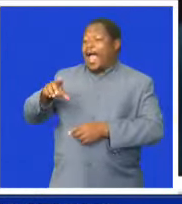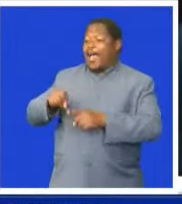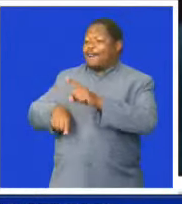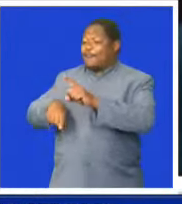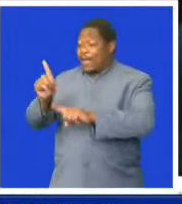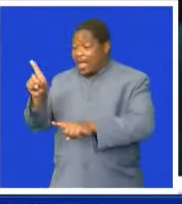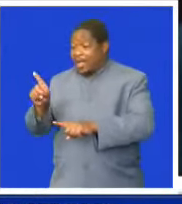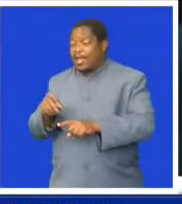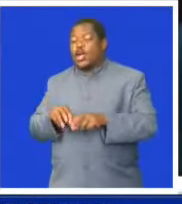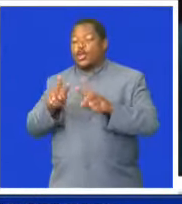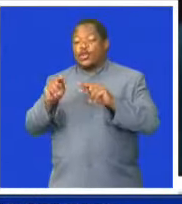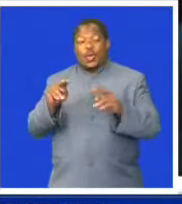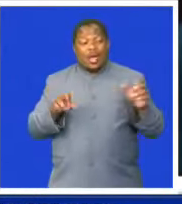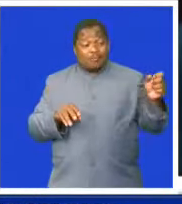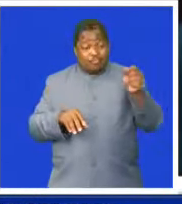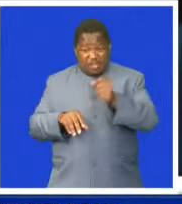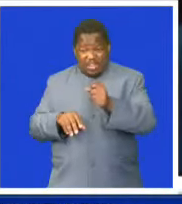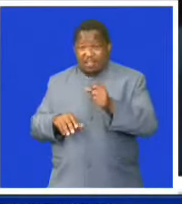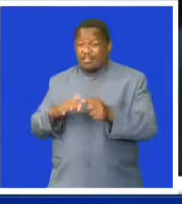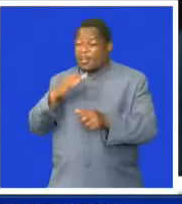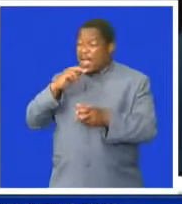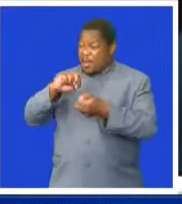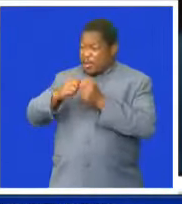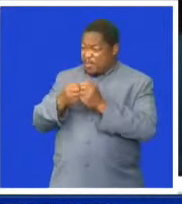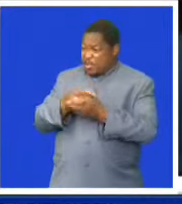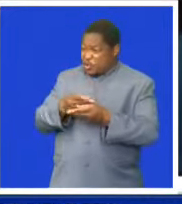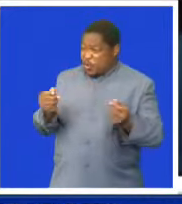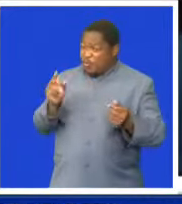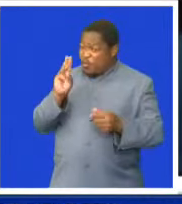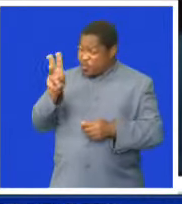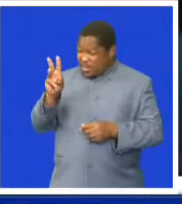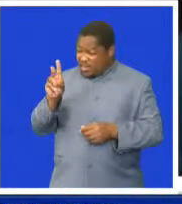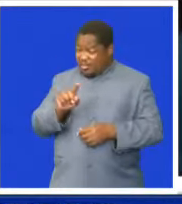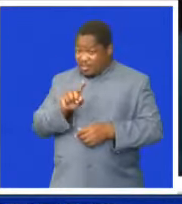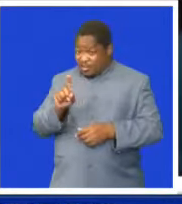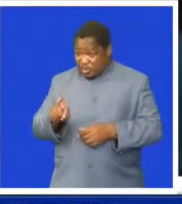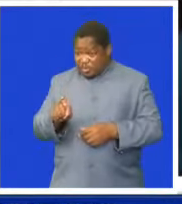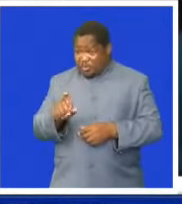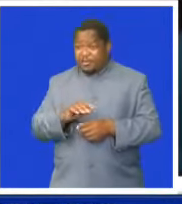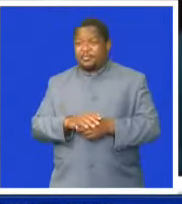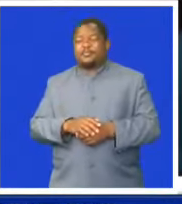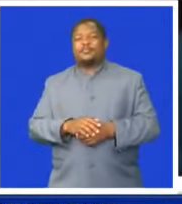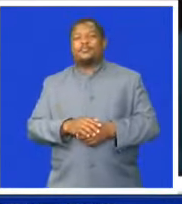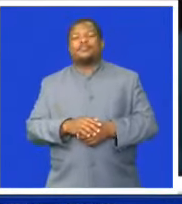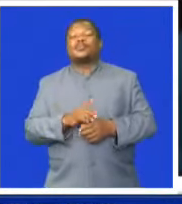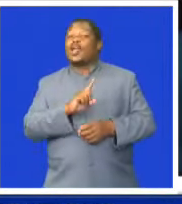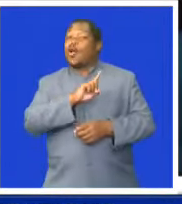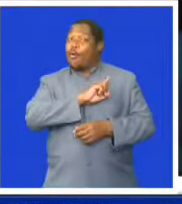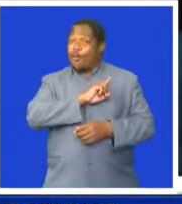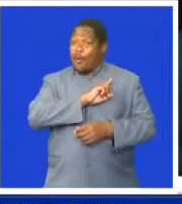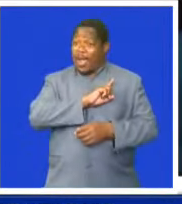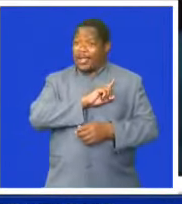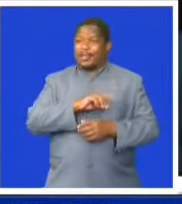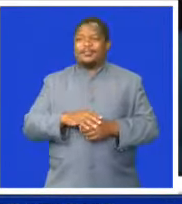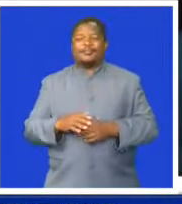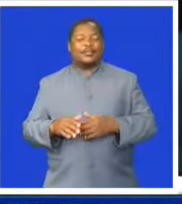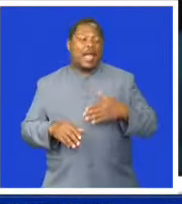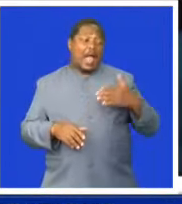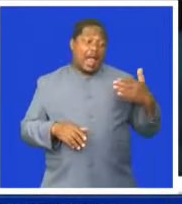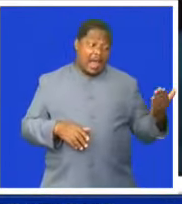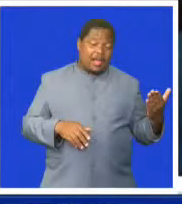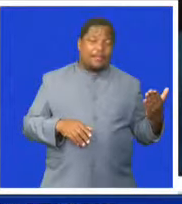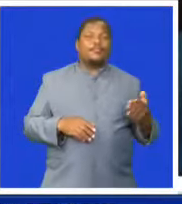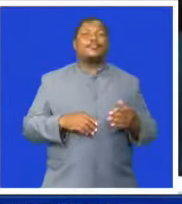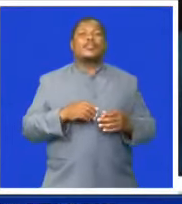problem. Cause mawubuka Mr. Speaker, ngale kulesinye kuphethe i-board, ngale